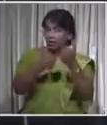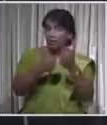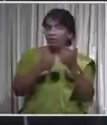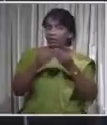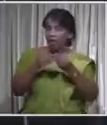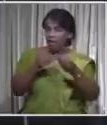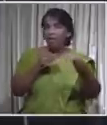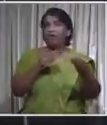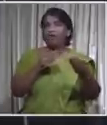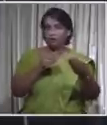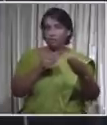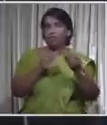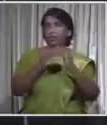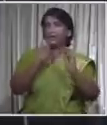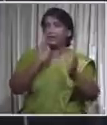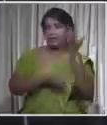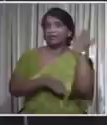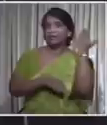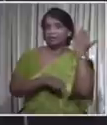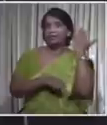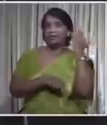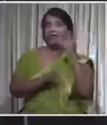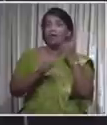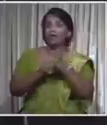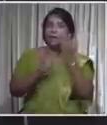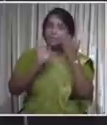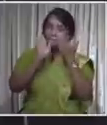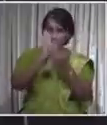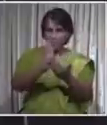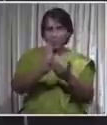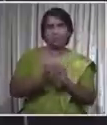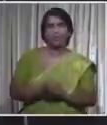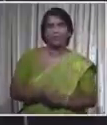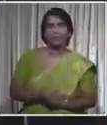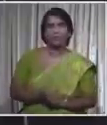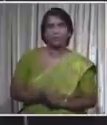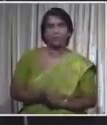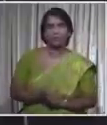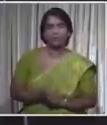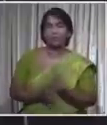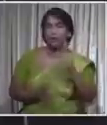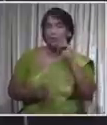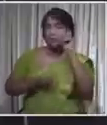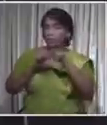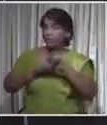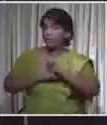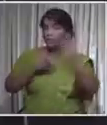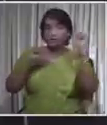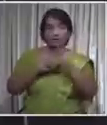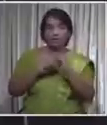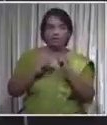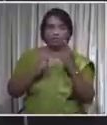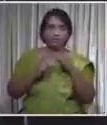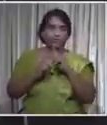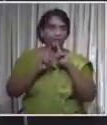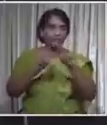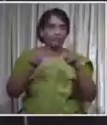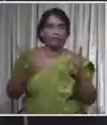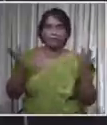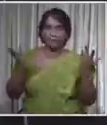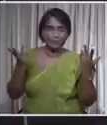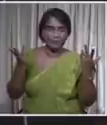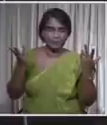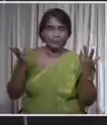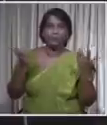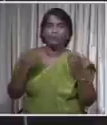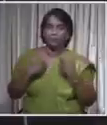ළඟදිම ගෙදර යන්න සිද්ධ වෙයි කියන එක ආණ්ඩුවට පෙන්නවා මොකද මහජන උද්ඝෝෂණය කියන එක කොහෙන් එයිද දන්නේ